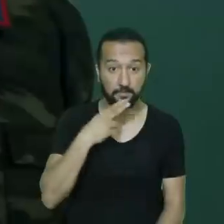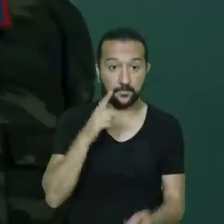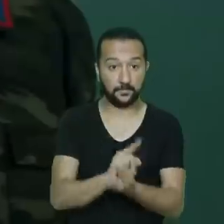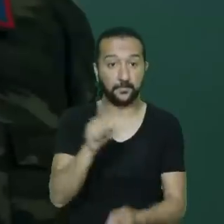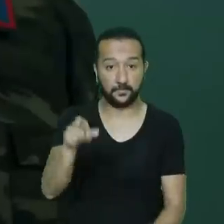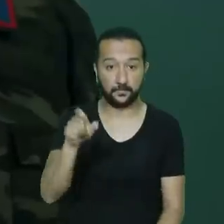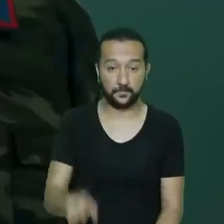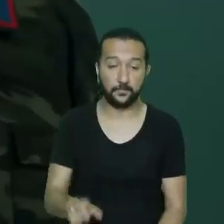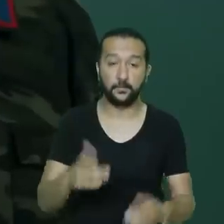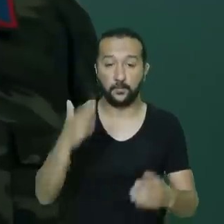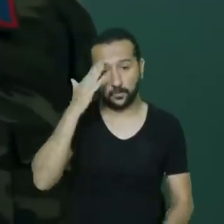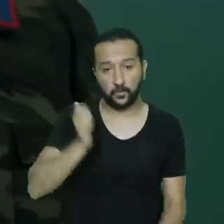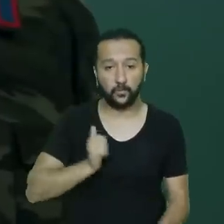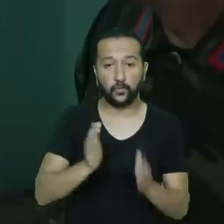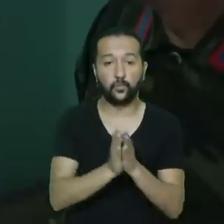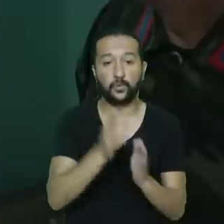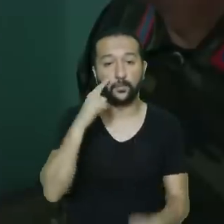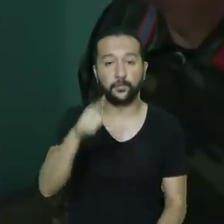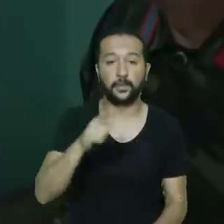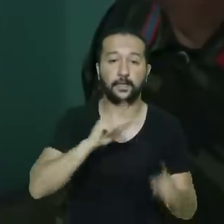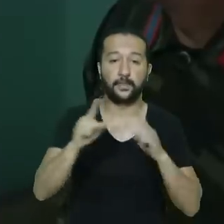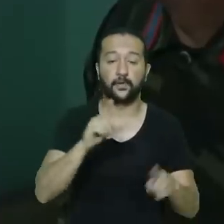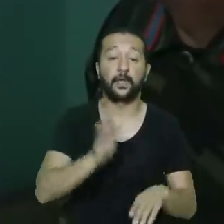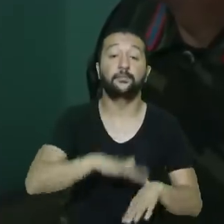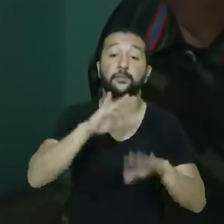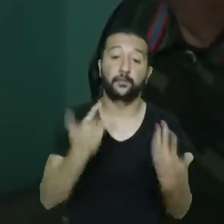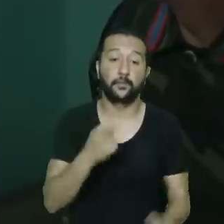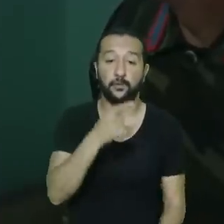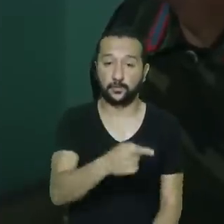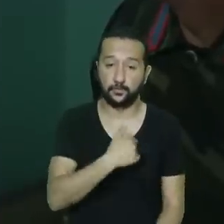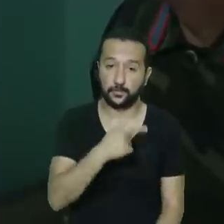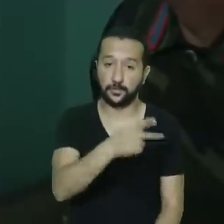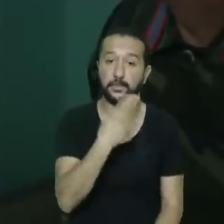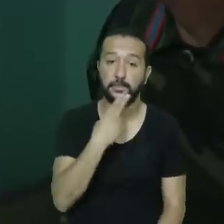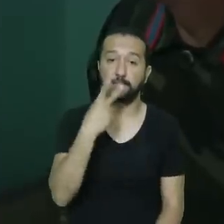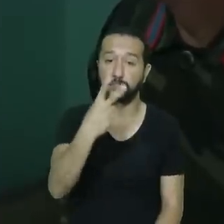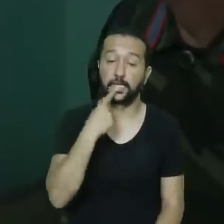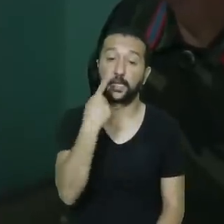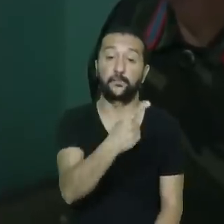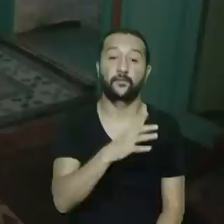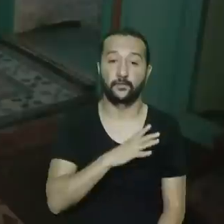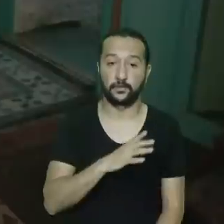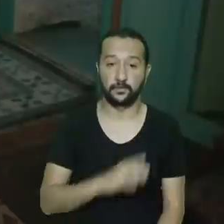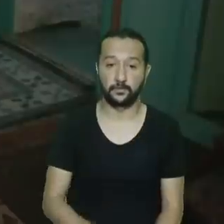hanımefendi. Komutanım kusura bakma, dava etmeyeceksin ama benim bu kadına iki çift lafım